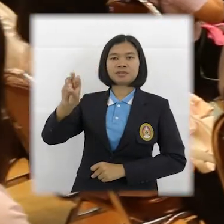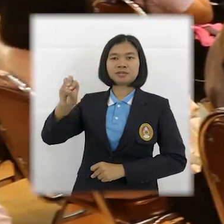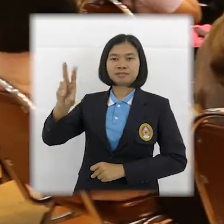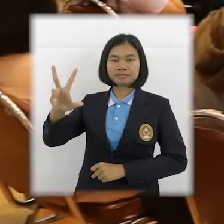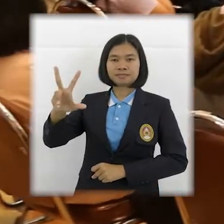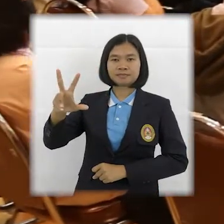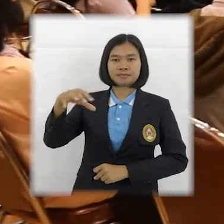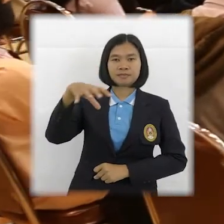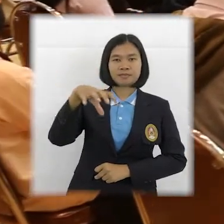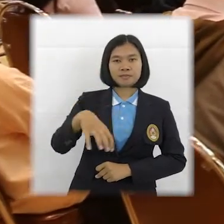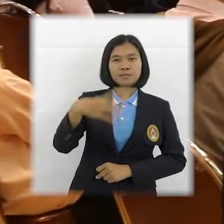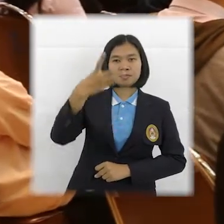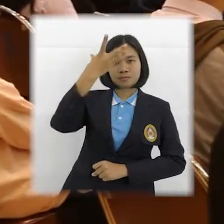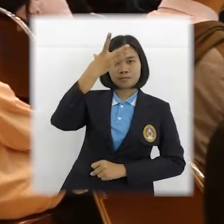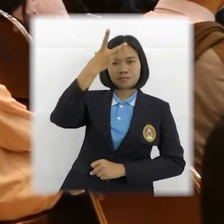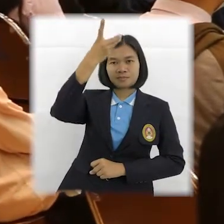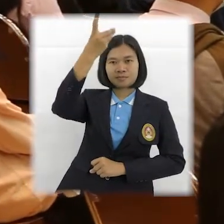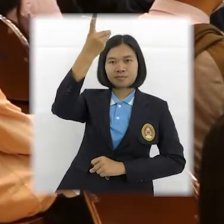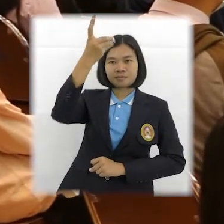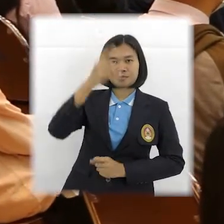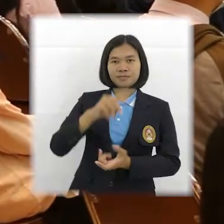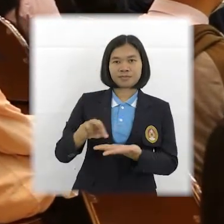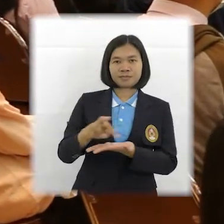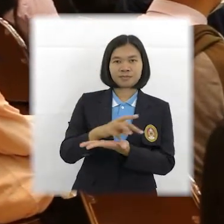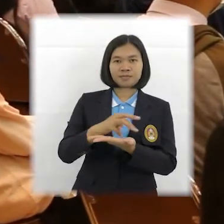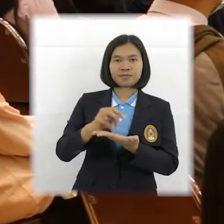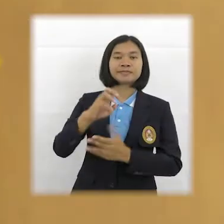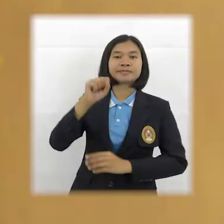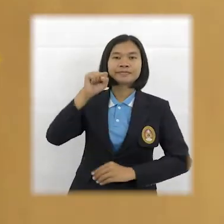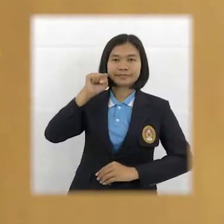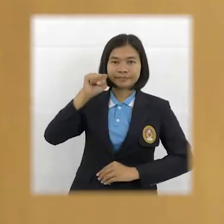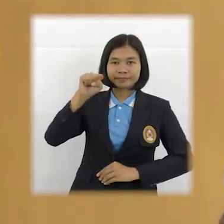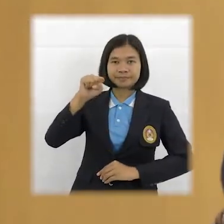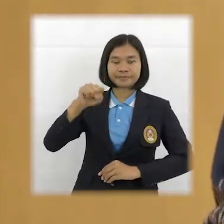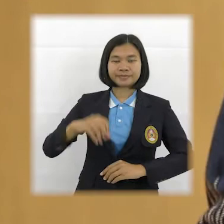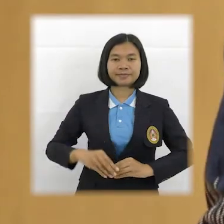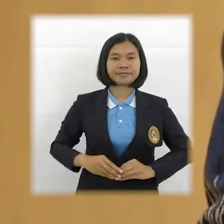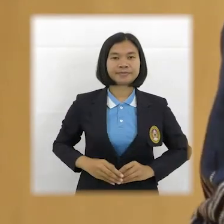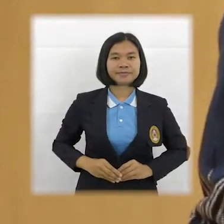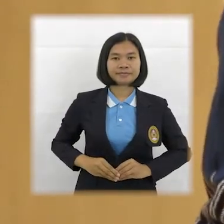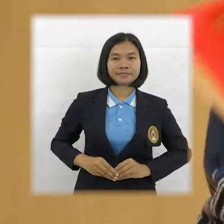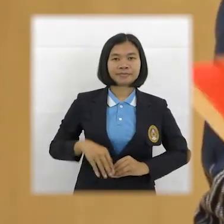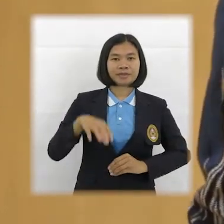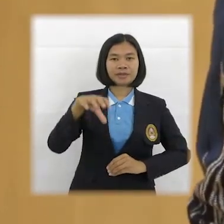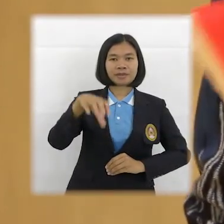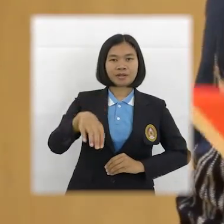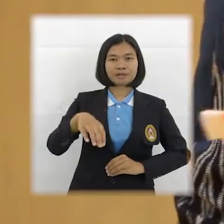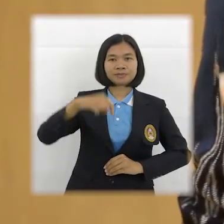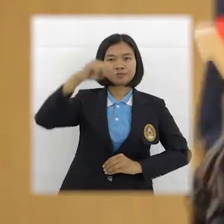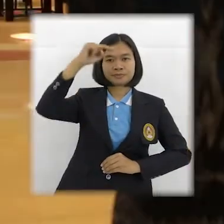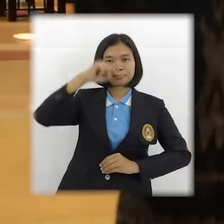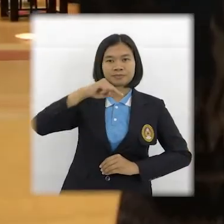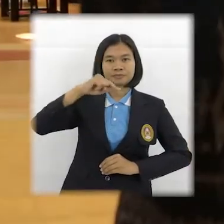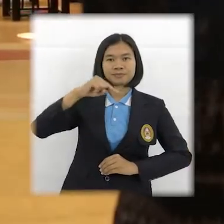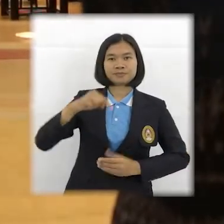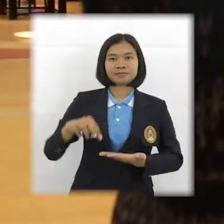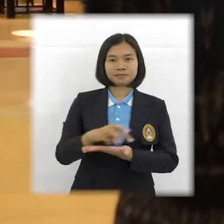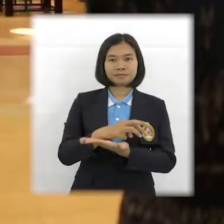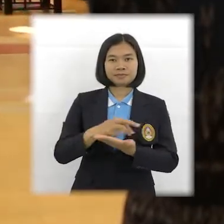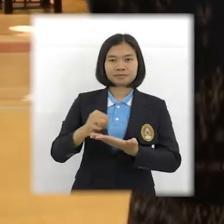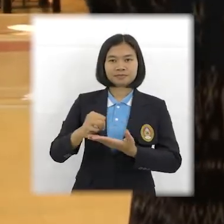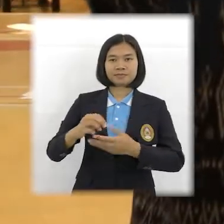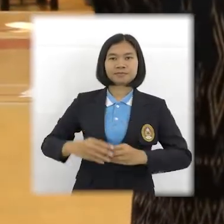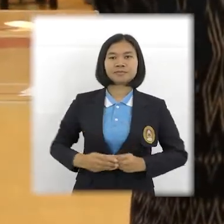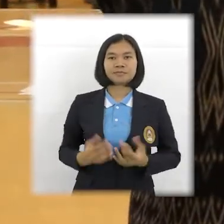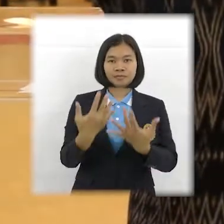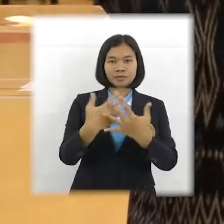2563ที่หอประชุมมหาวชิราลงกรณ์มหาวิทยาลัยราชภัฏสกลนคร สถาบันไทยศึกษาจุฬาลงกรณ์มหาวิทย